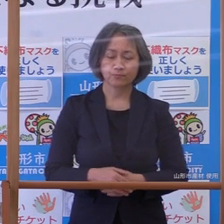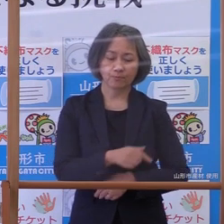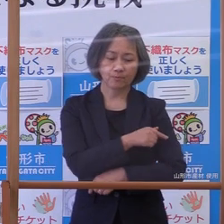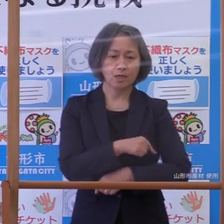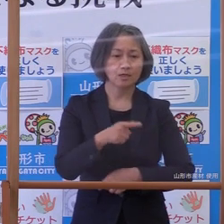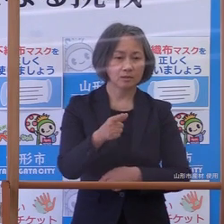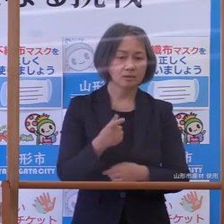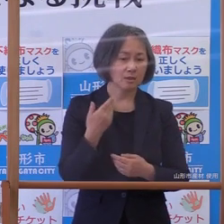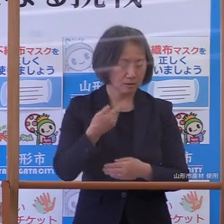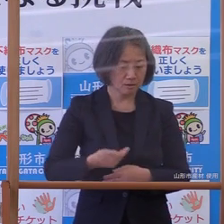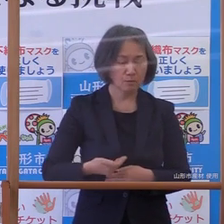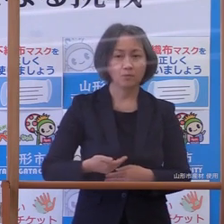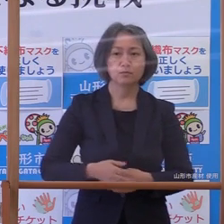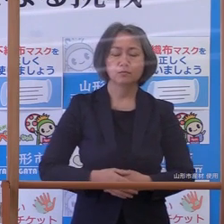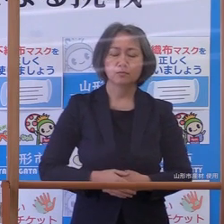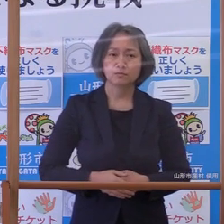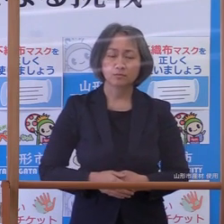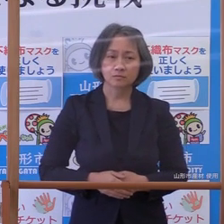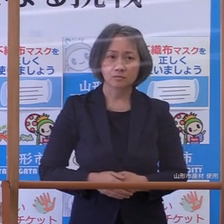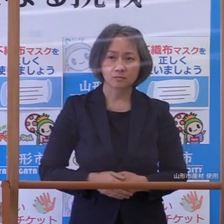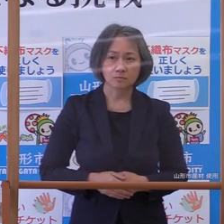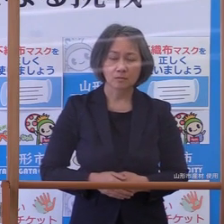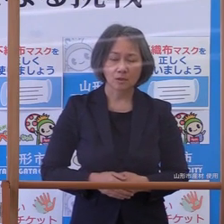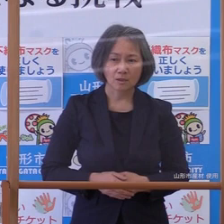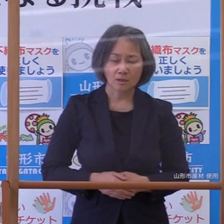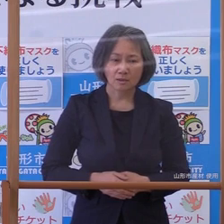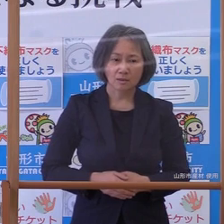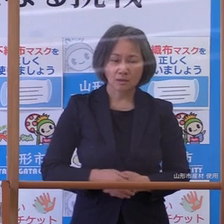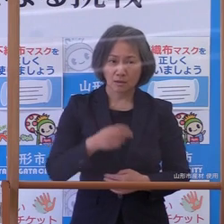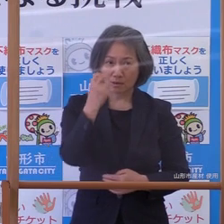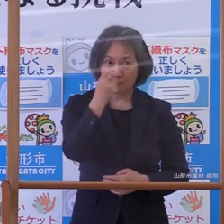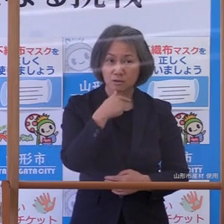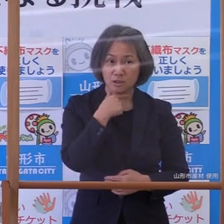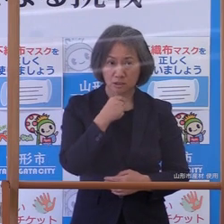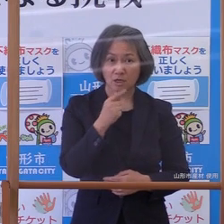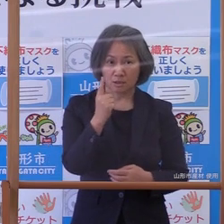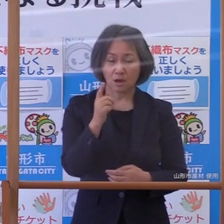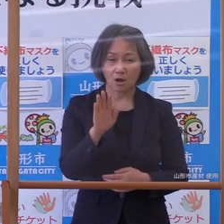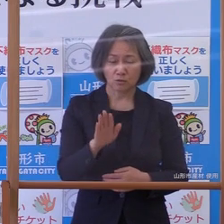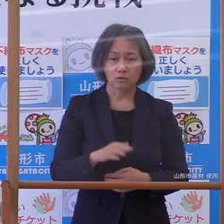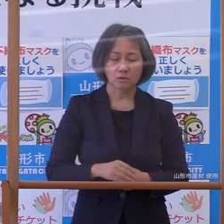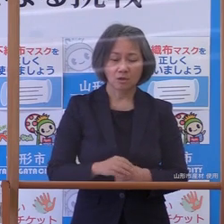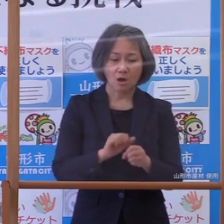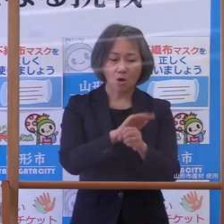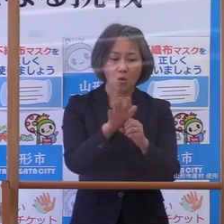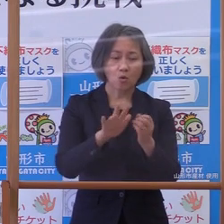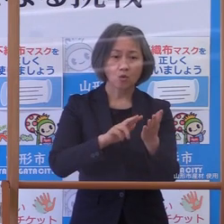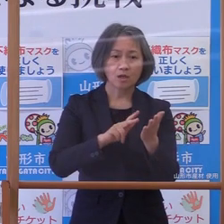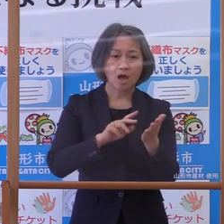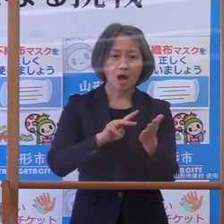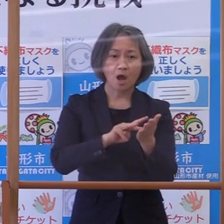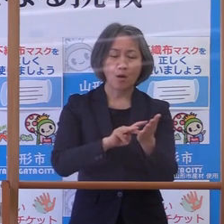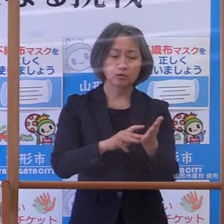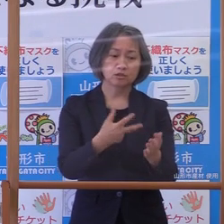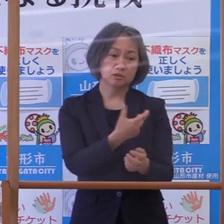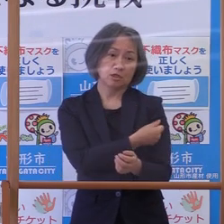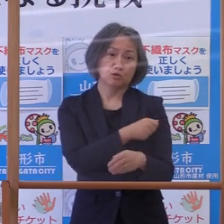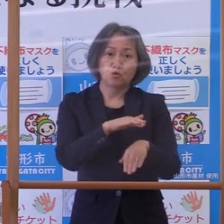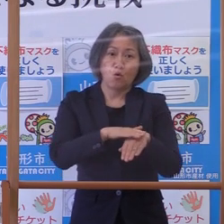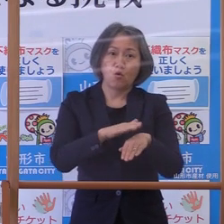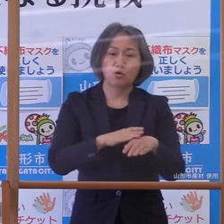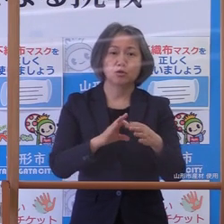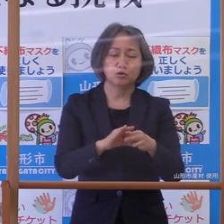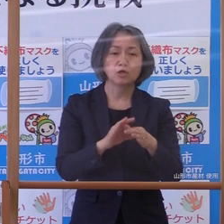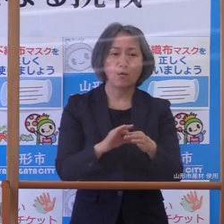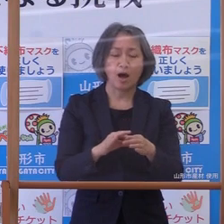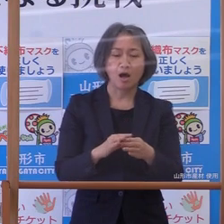朝日新聞三宅です。お願いします。確認ですけど、このコロナワクチンの接種方法については、